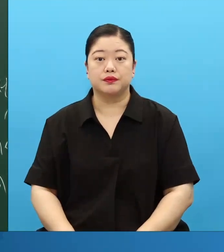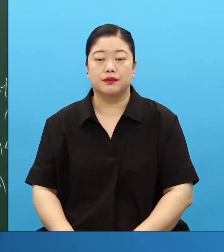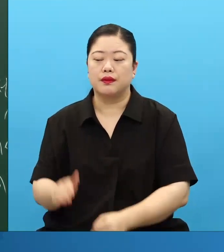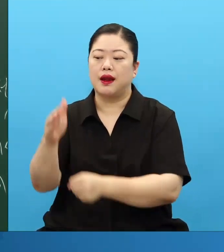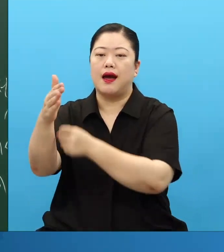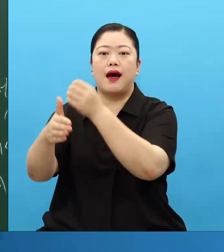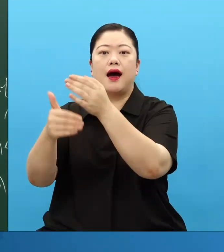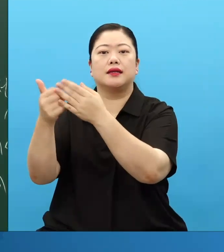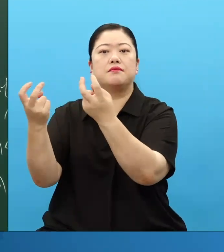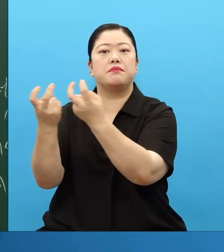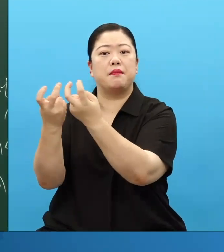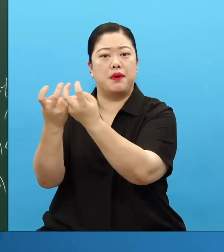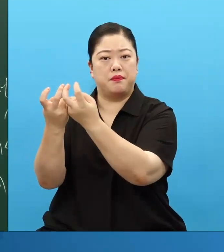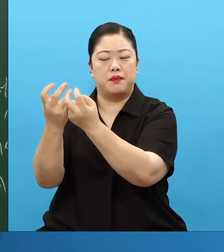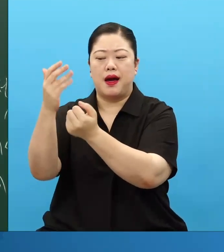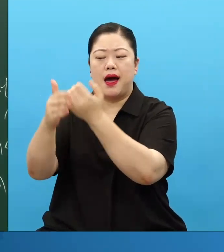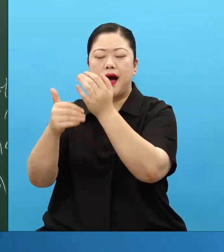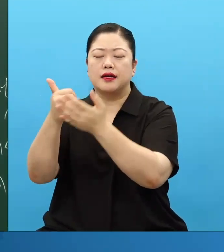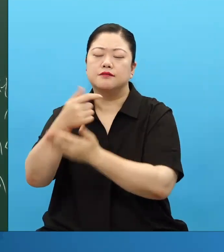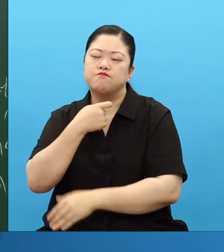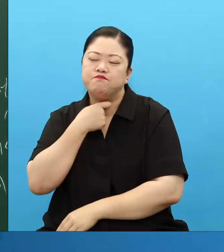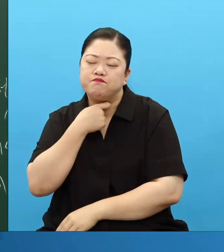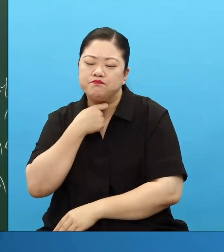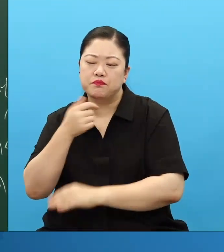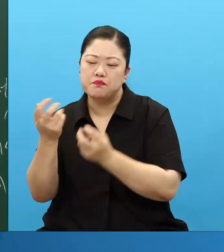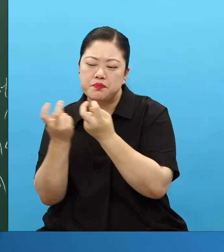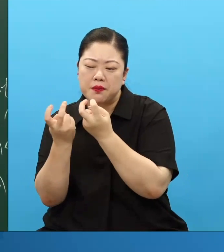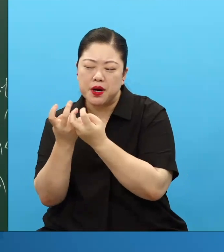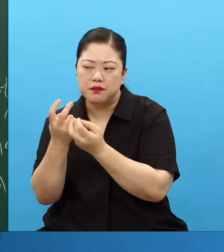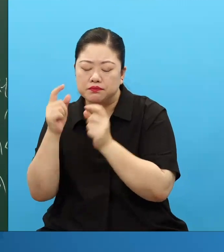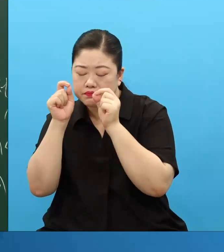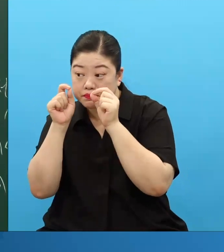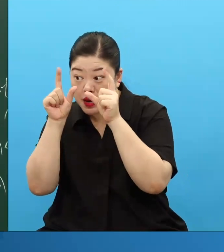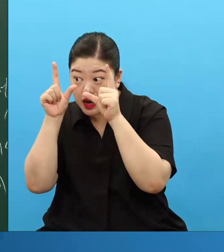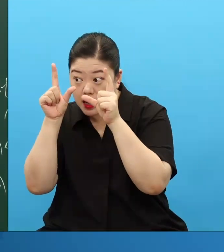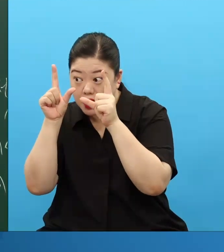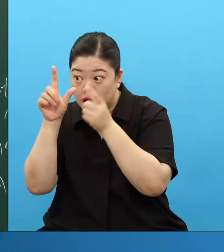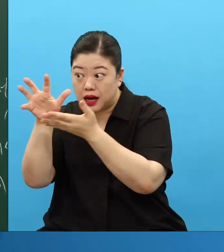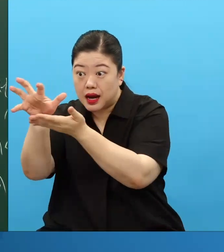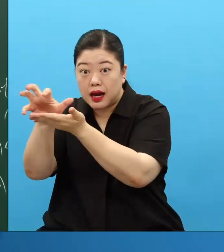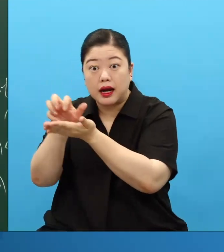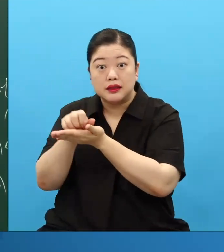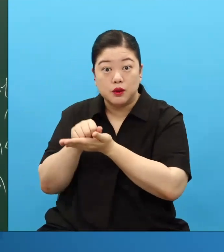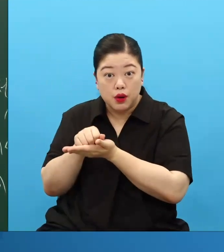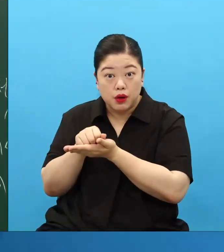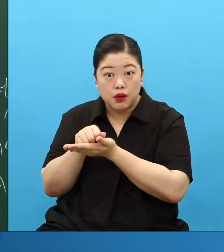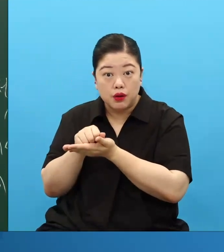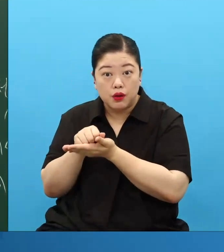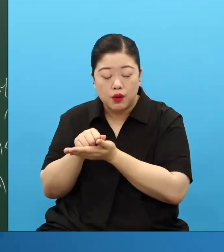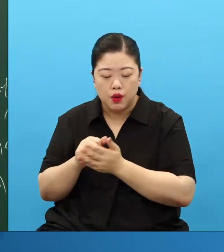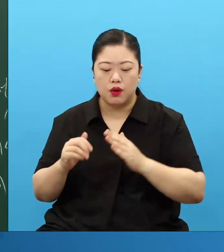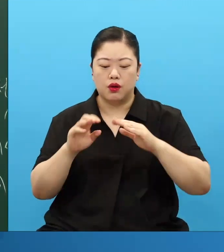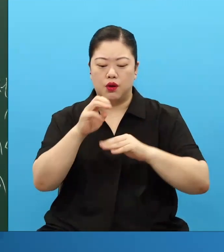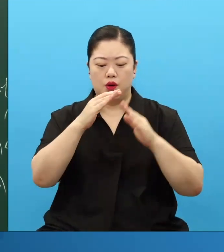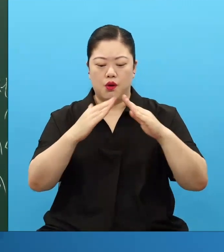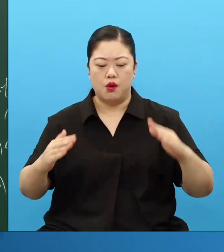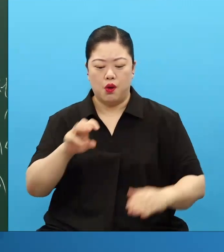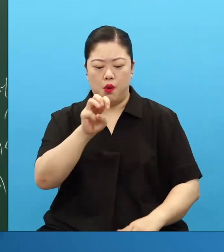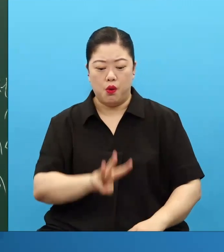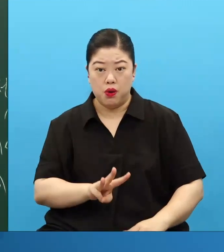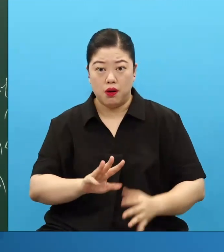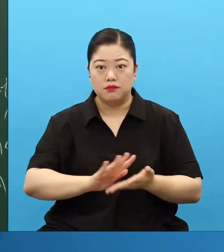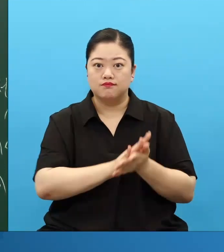없지만은 여러분에게 하나님의 능력으로 세계 복음화 일어나게 될 겁니다. That though we lack the strength, God by God's power,